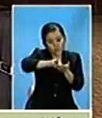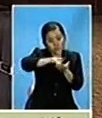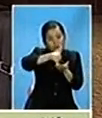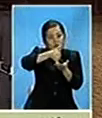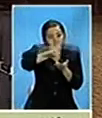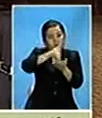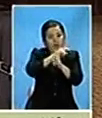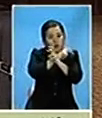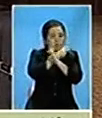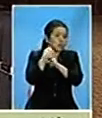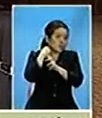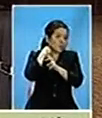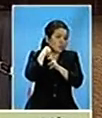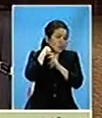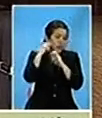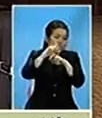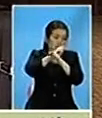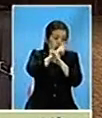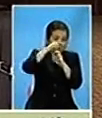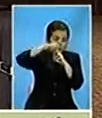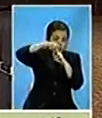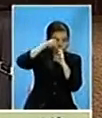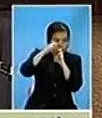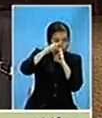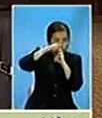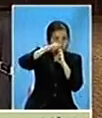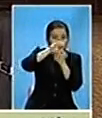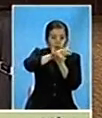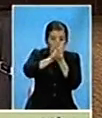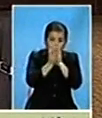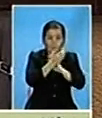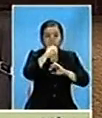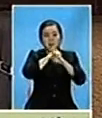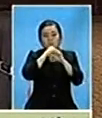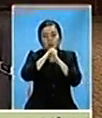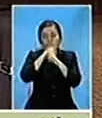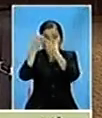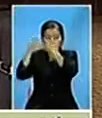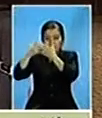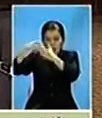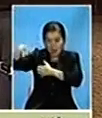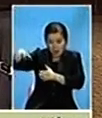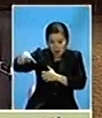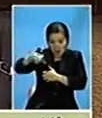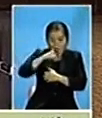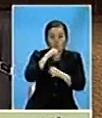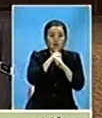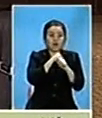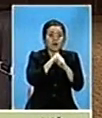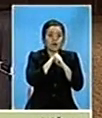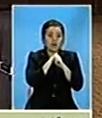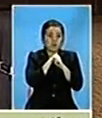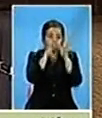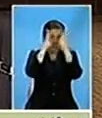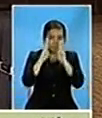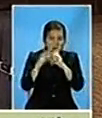ดูกต้นคอกดทับเส้นประสาทท่านก็ไปประยุกต์ใช้เครื่องมือที่เรียกว่า cervical traction คือเครื่องดึงค